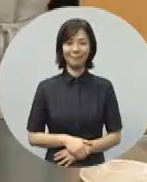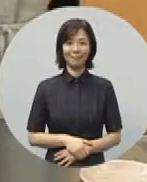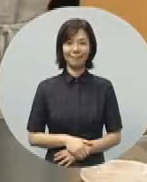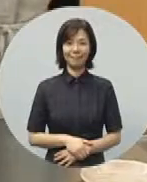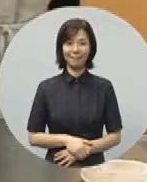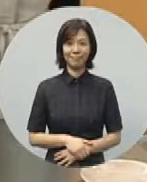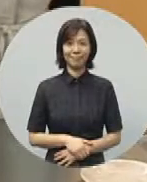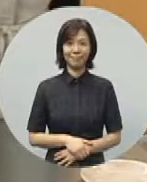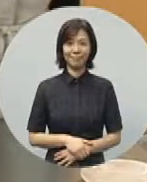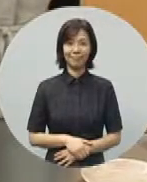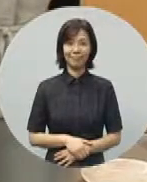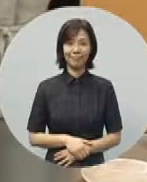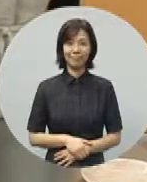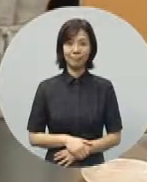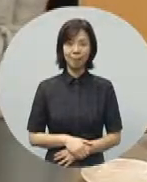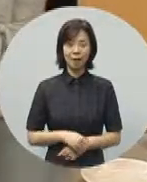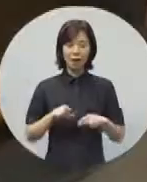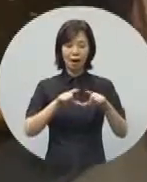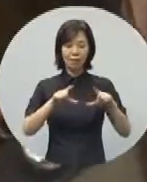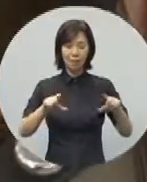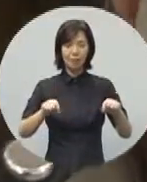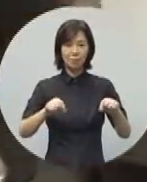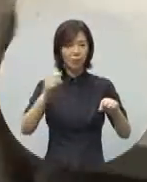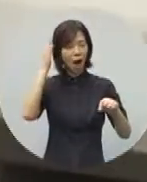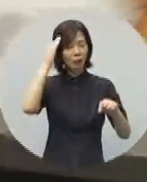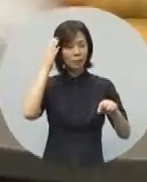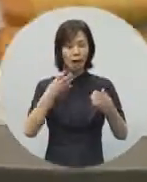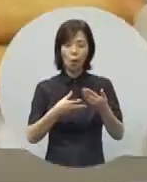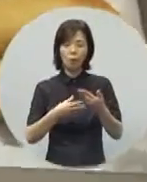春巻きを取り出し油を切ります。